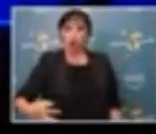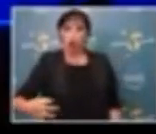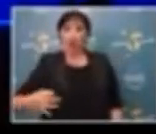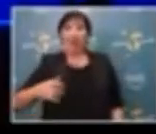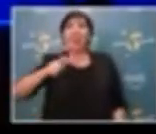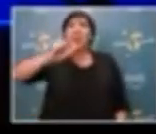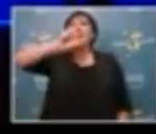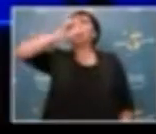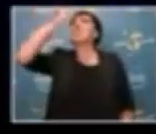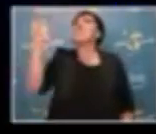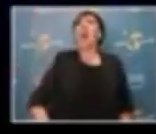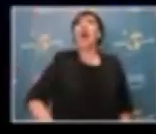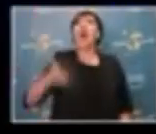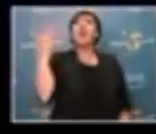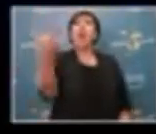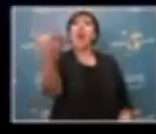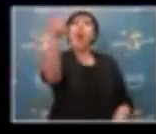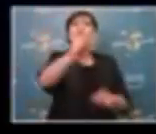Italiani!